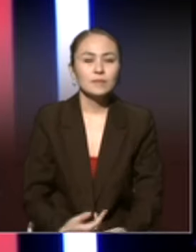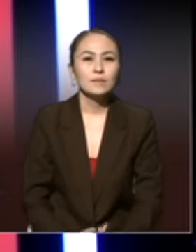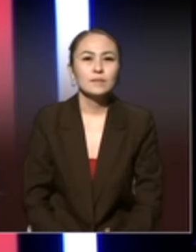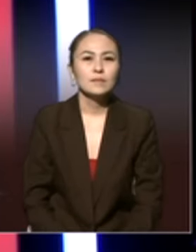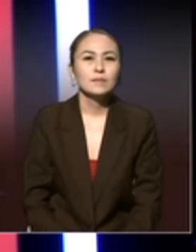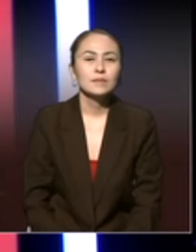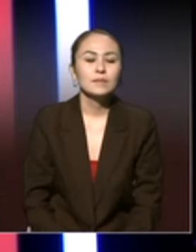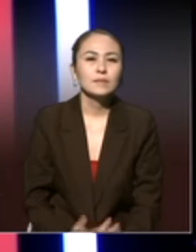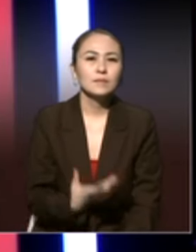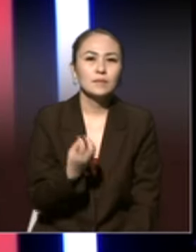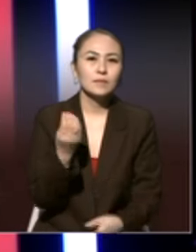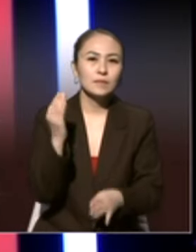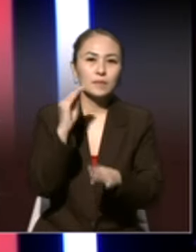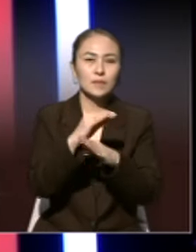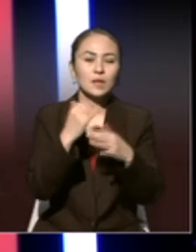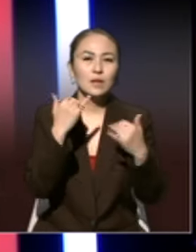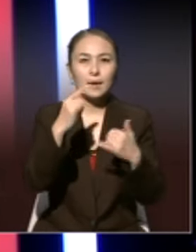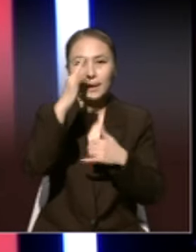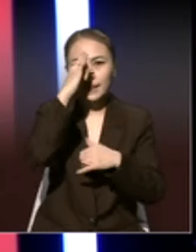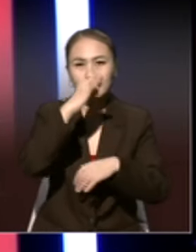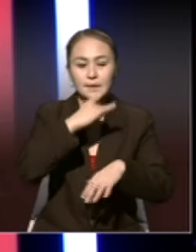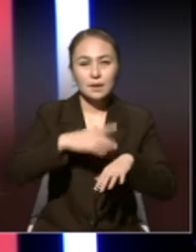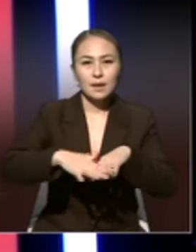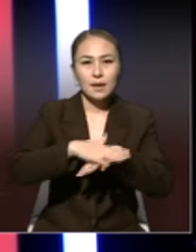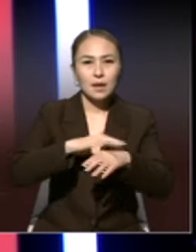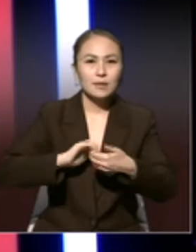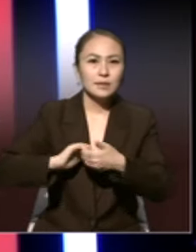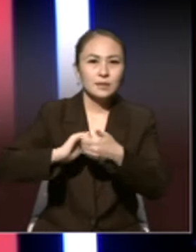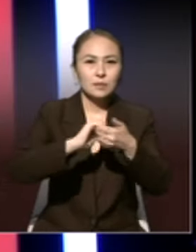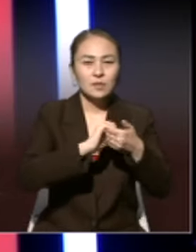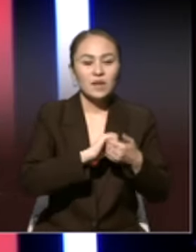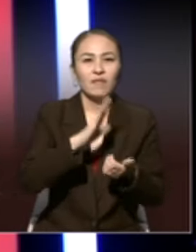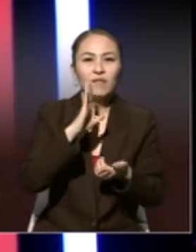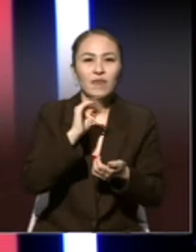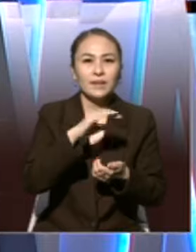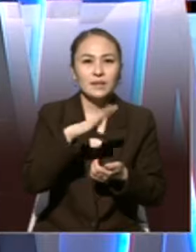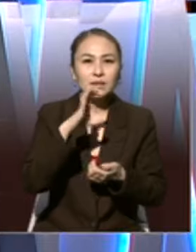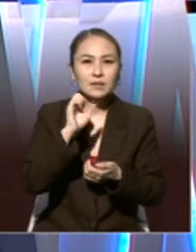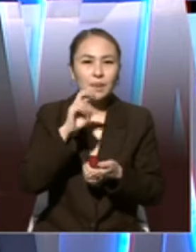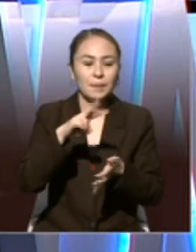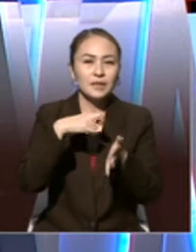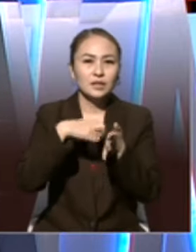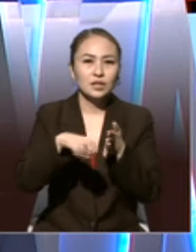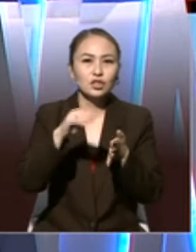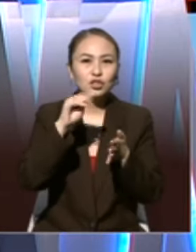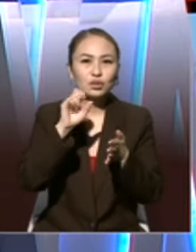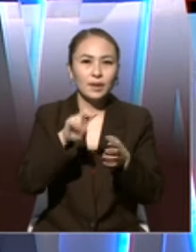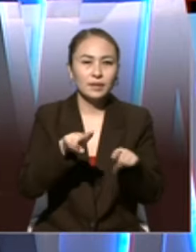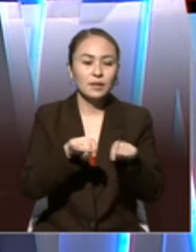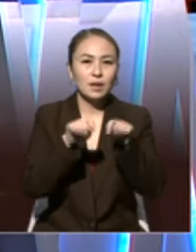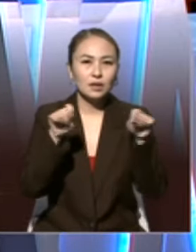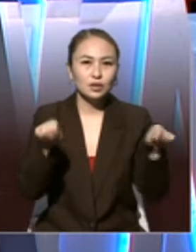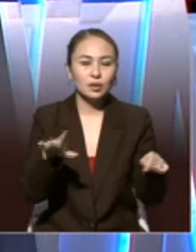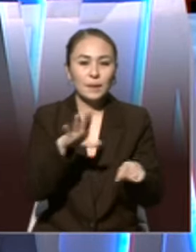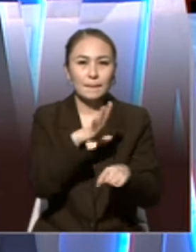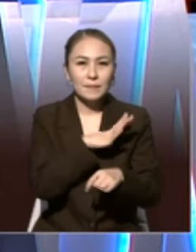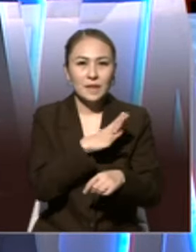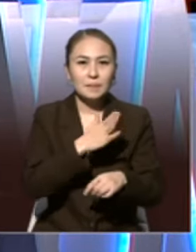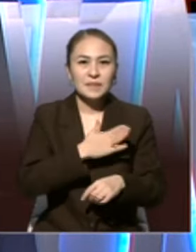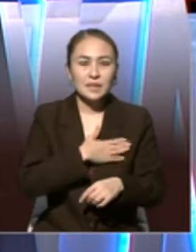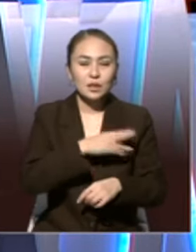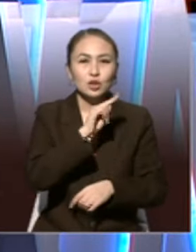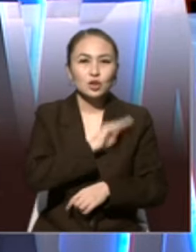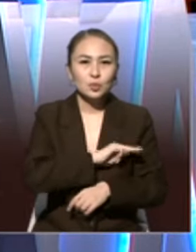де бір нәрсені айтып кетейін, бізде қазір Қазақстан Халқы Ассамблеясының арнайы мына WhatsApp жүйесінде біз чат ашқанбыз. Осы чат арқылы біздің